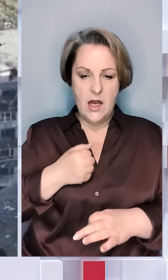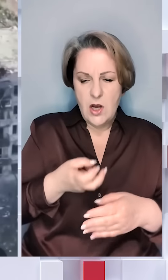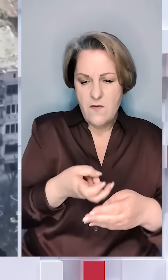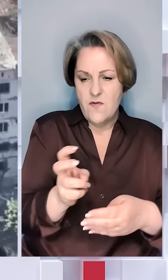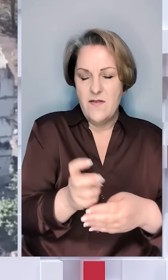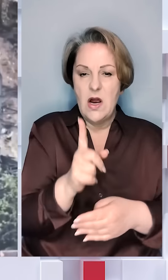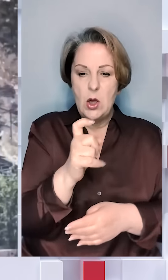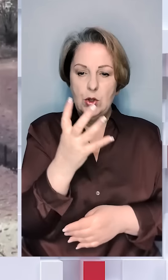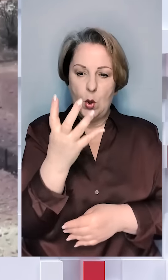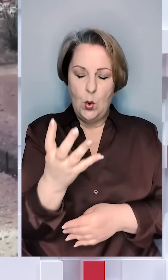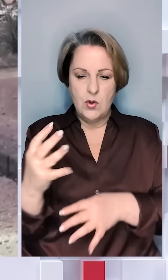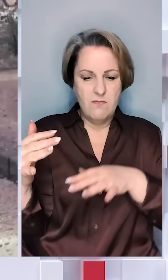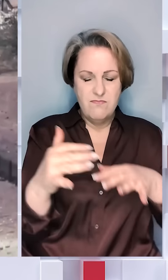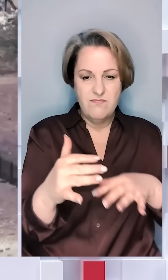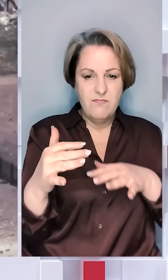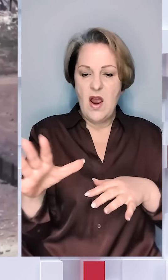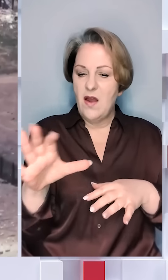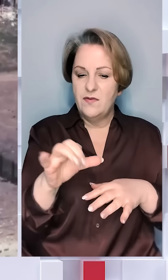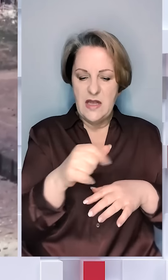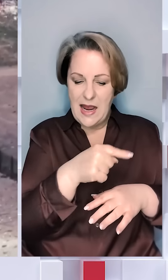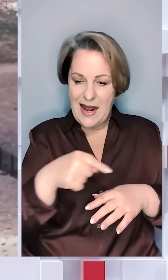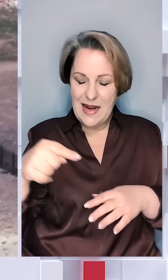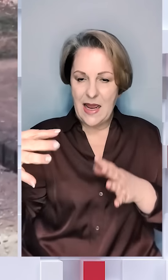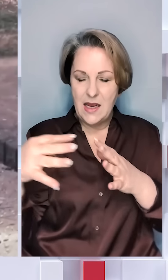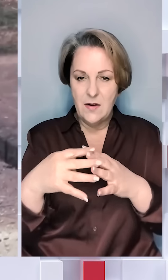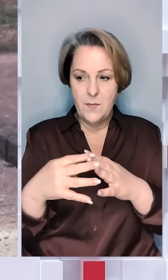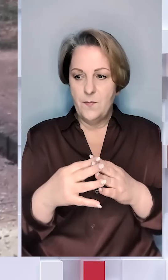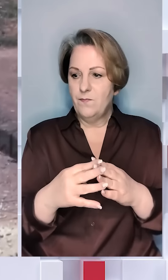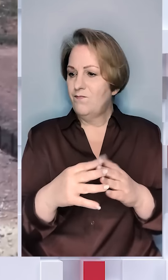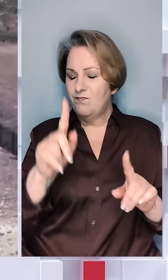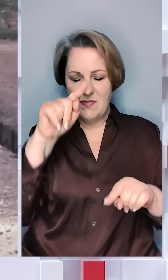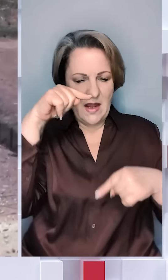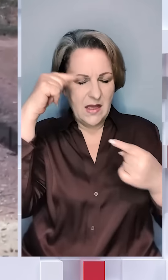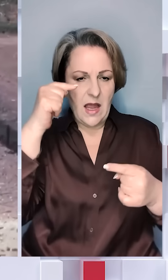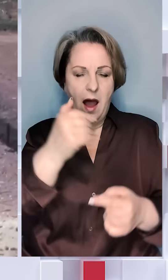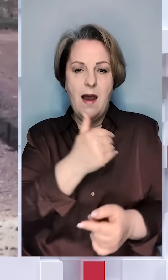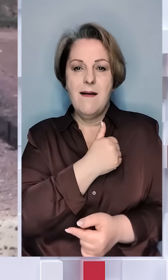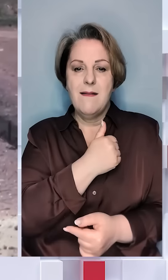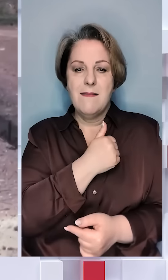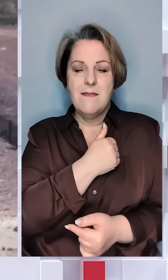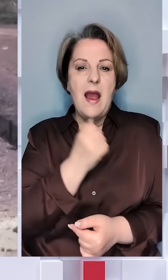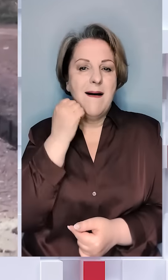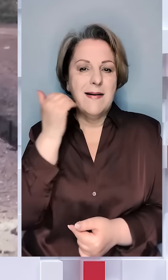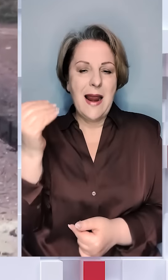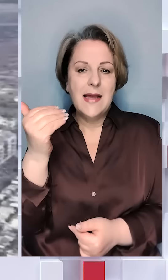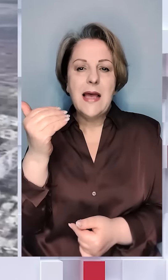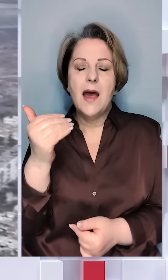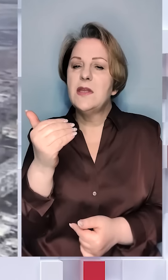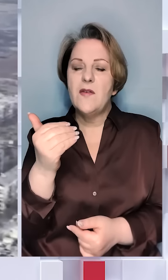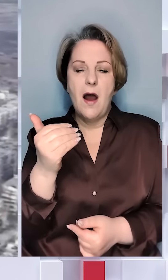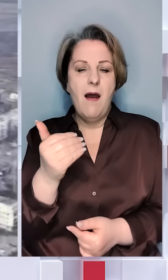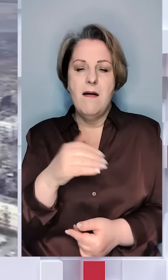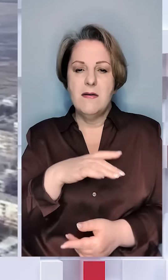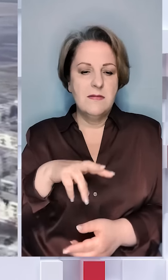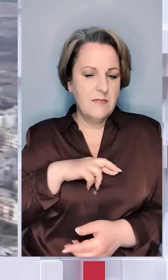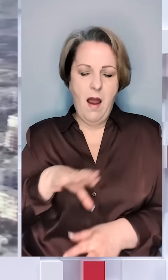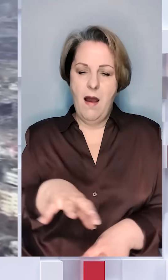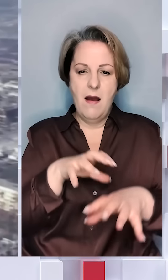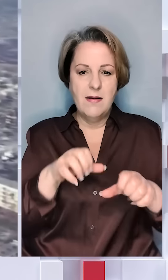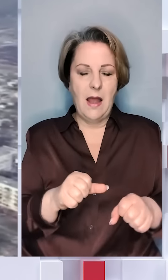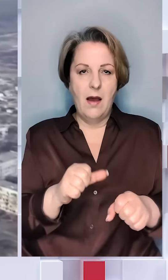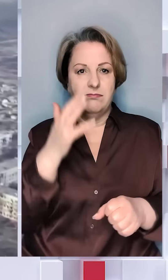воїни відбили 104 ворожі атаки по всій лінії фронту. Навіжені забаганки кремлівського диктатора захопити місто Часів-Яр до